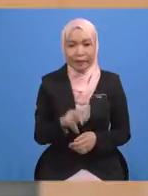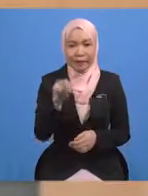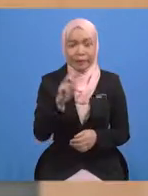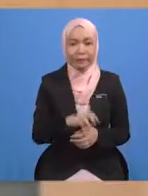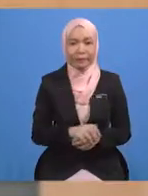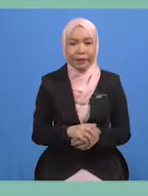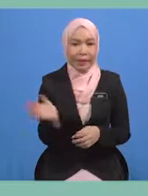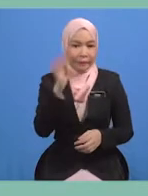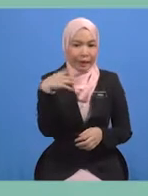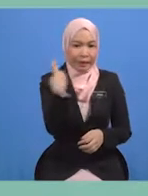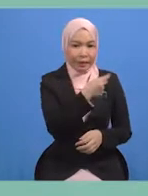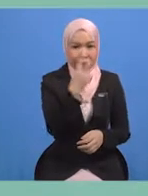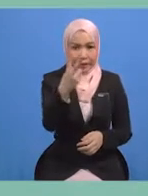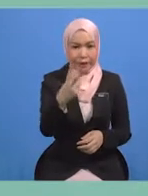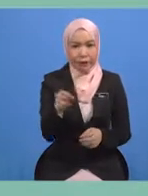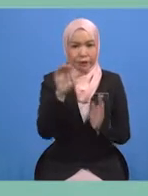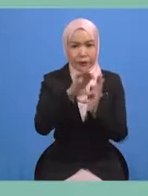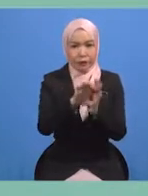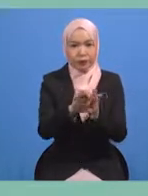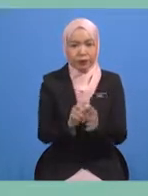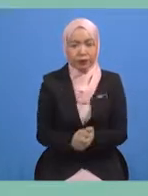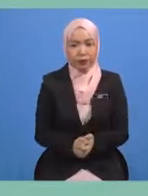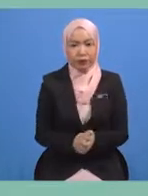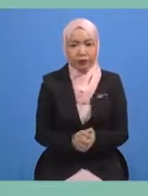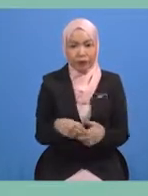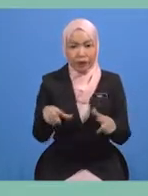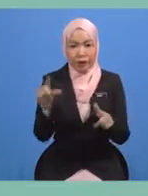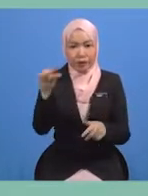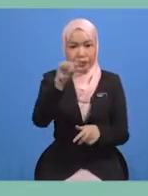Mari kita lihat contoh pengiraan hal laju gelombang.